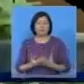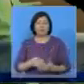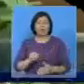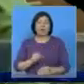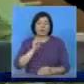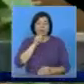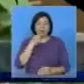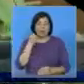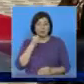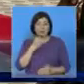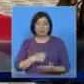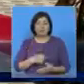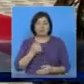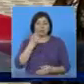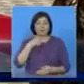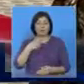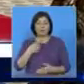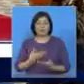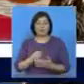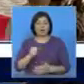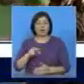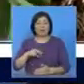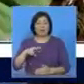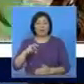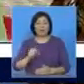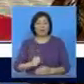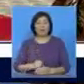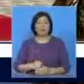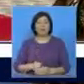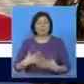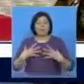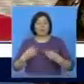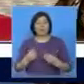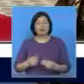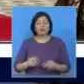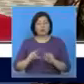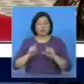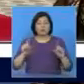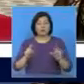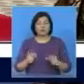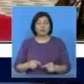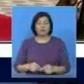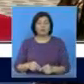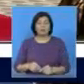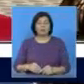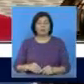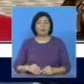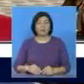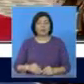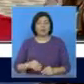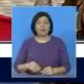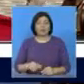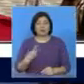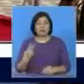әжесі алғысын жеткізді. Мен мына Аяла сауықтыру орталығында немеремменен осы екінші рет ем алып